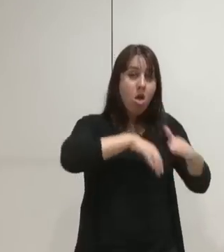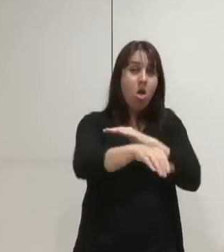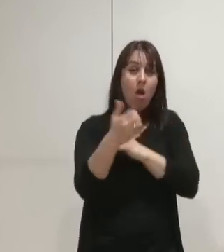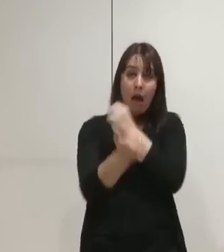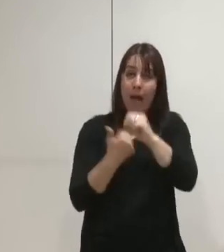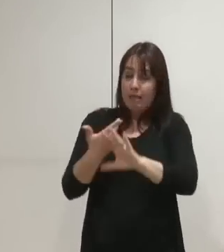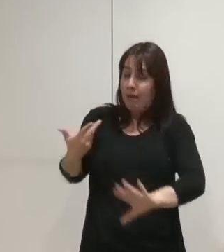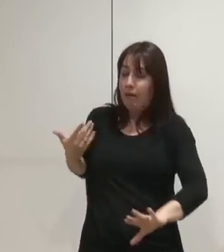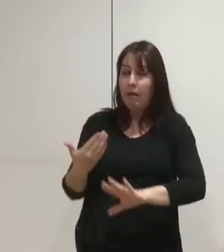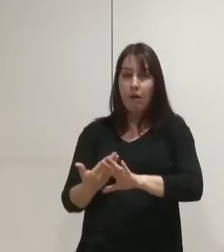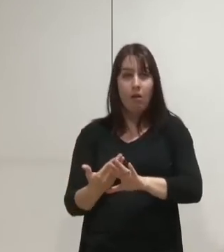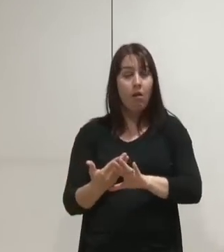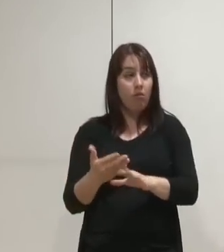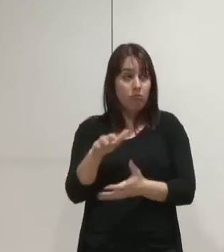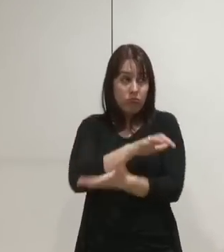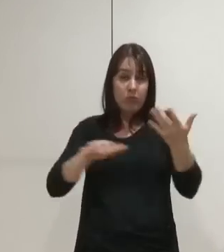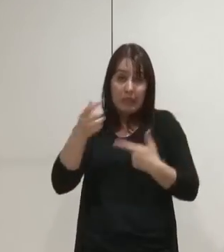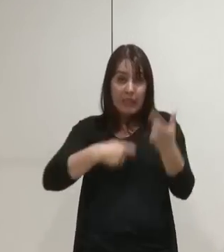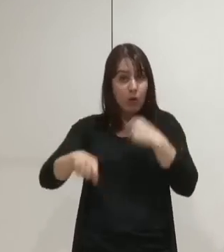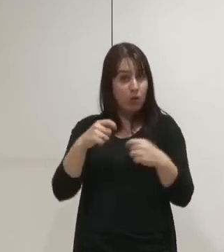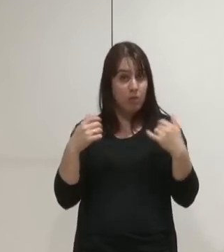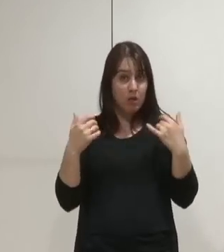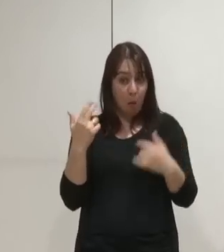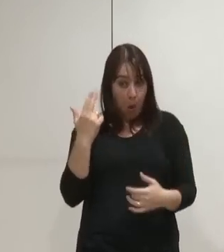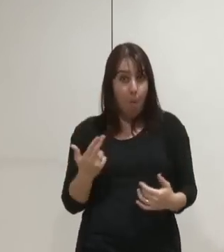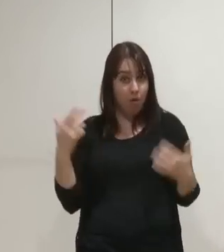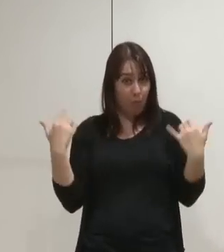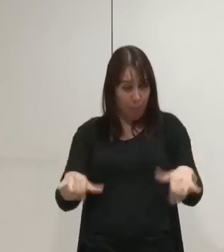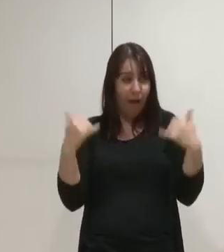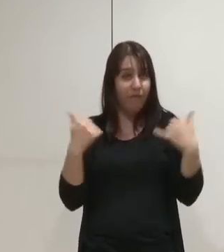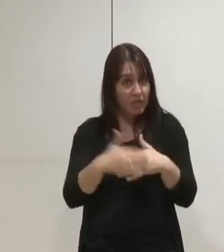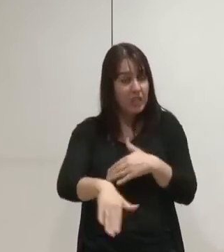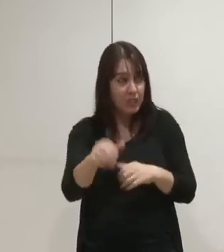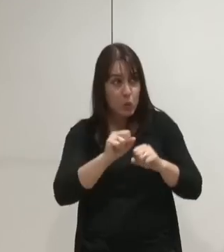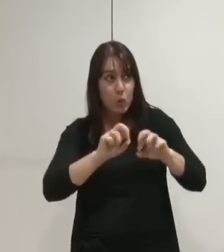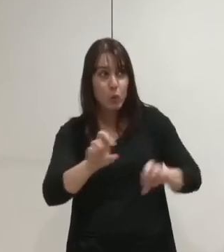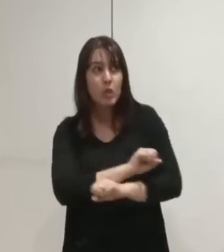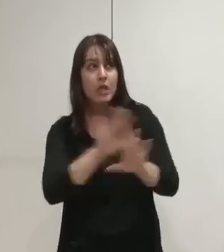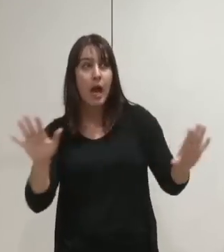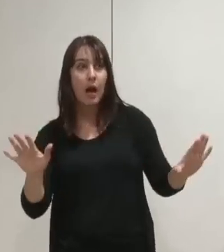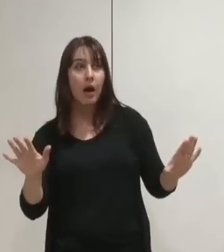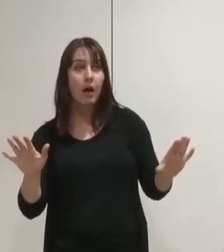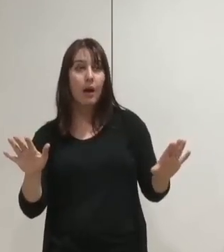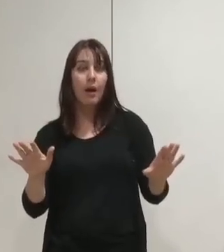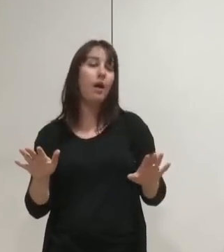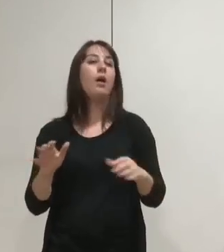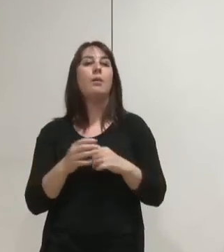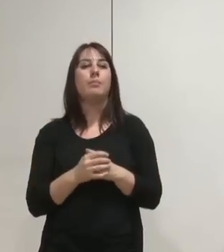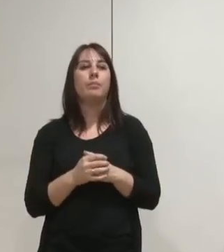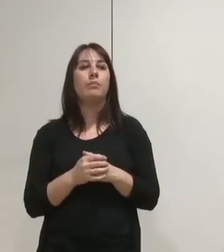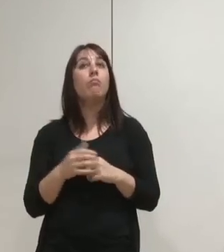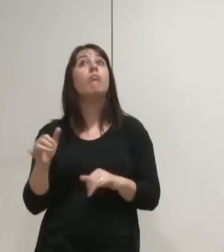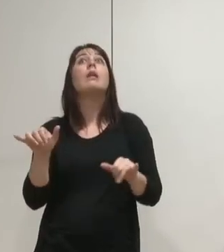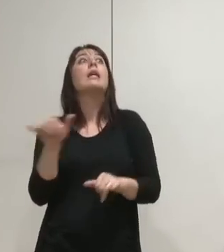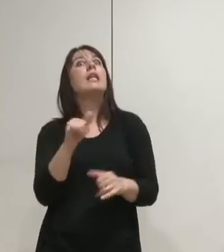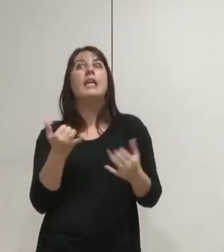économique qui ne fait que commencer il faut en être bien convaincu qui veut en plus qui pensez-vous pourrait avoir envie